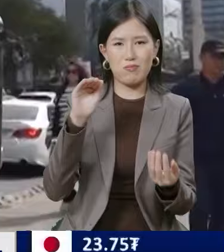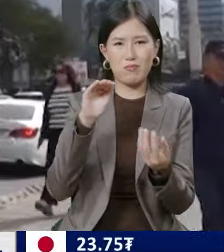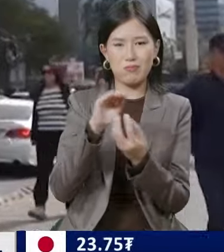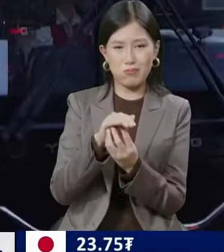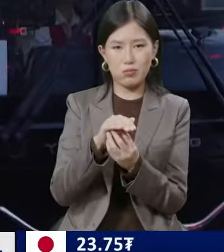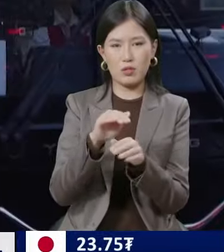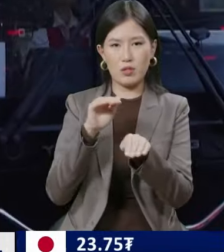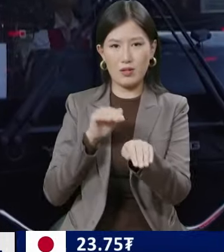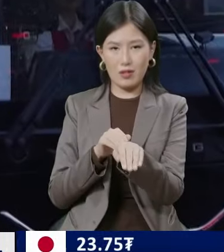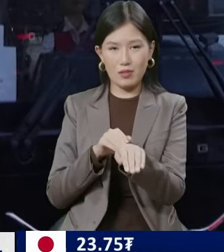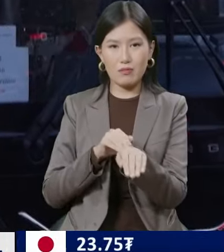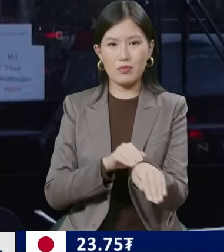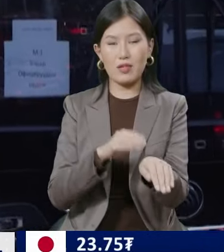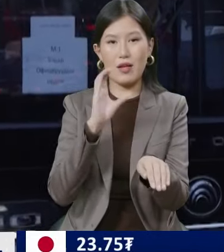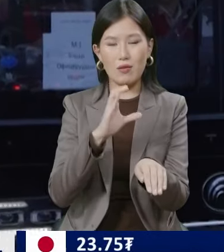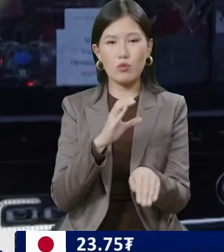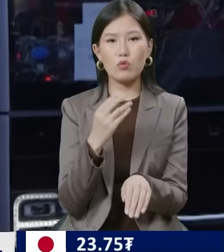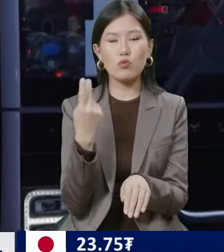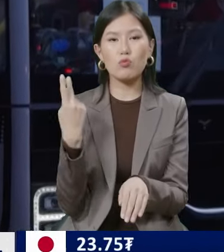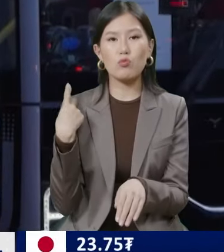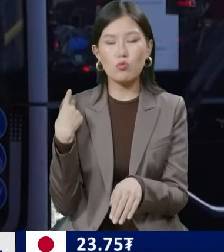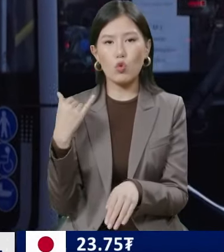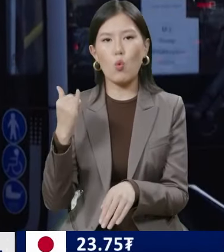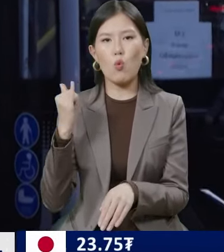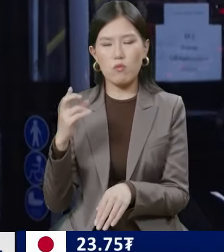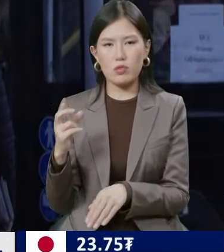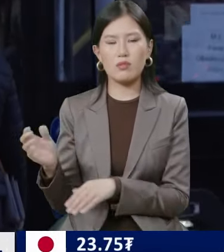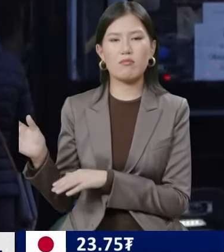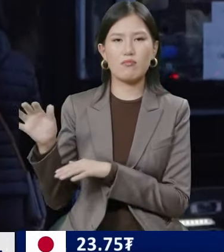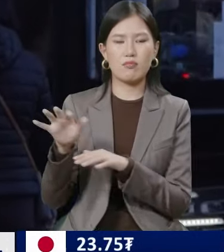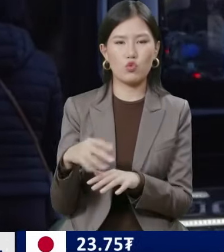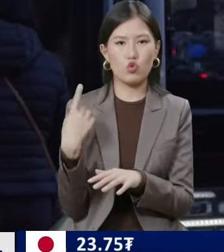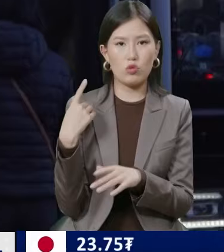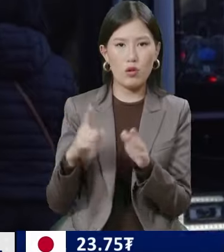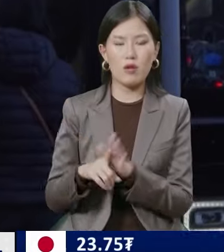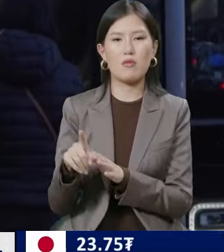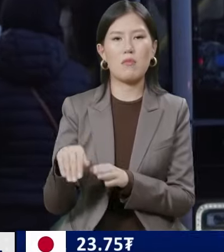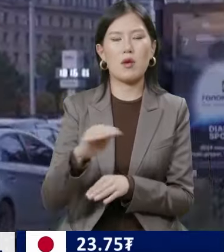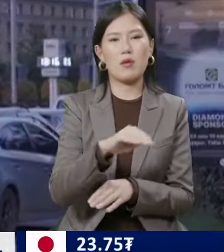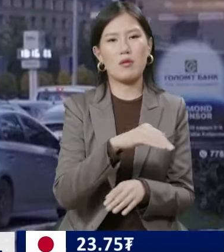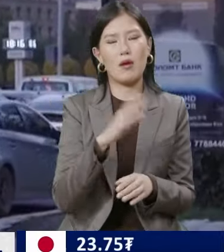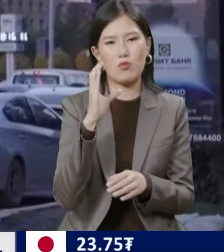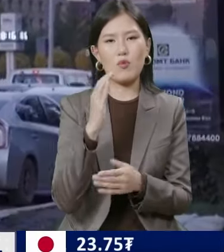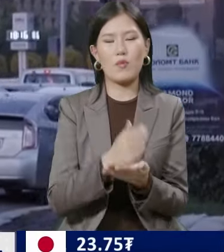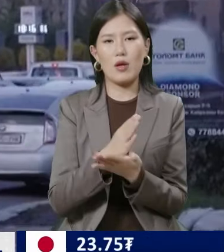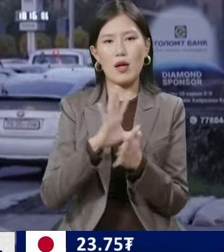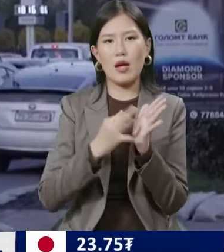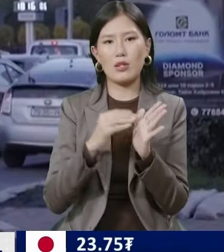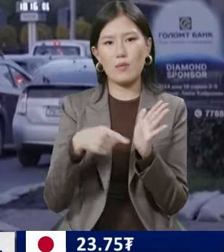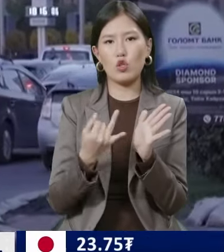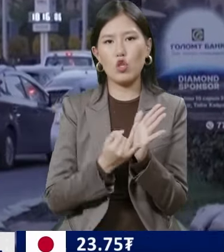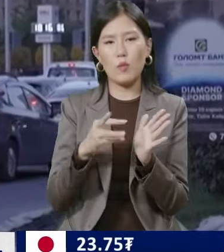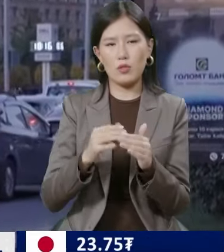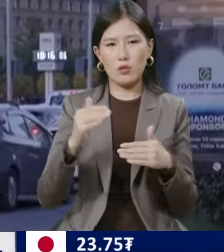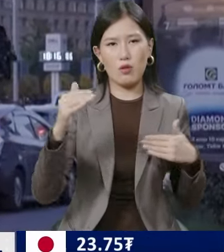эхний 31 ширхэг нь 2 өдрийн өмнө Улаанбаатар хотод орж ирээд өчигдрөөс нийтэд үйлчлээд эхэлсэн. Энэ автобус нь 18.7 метр